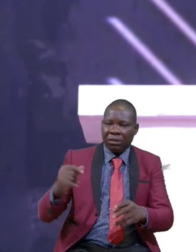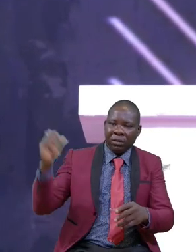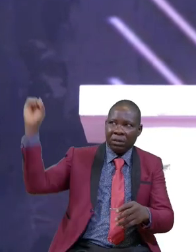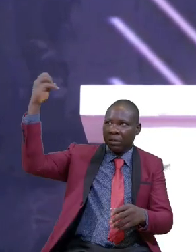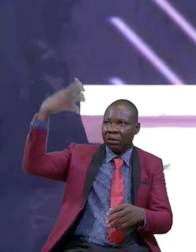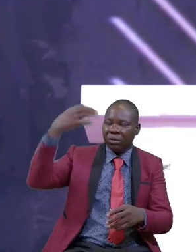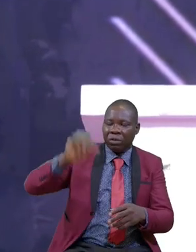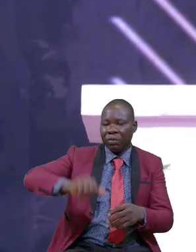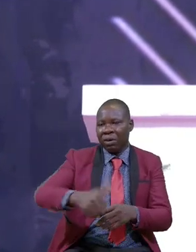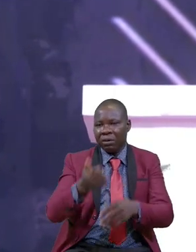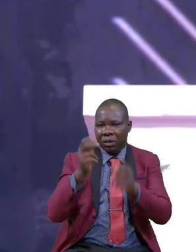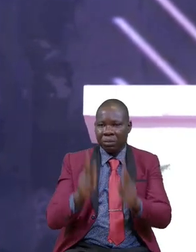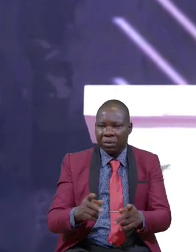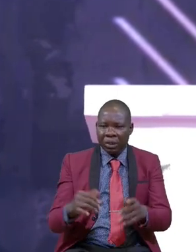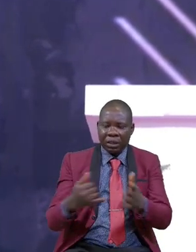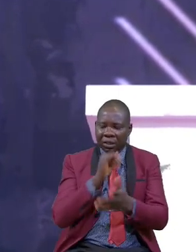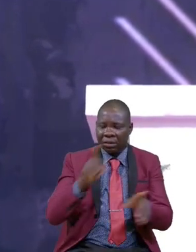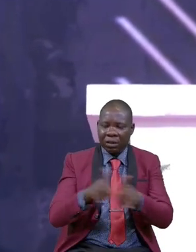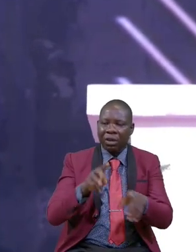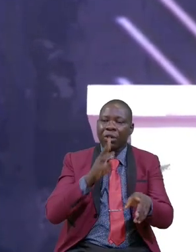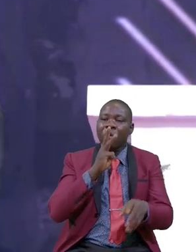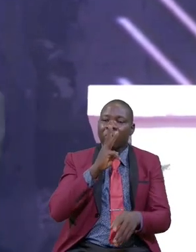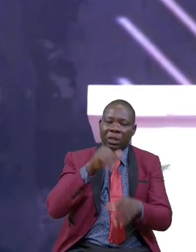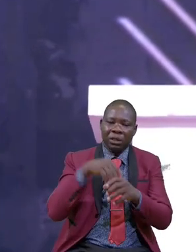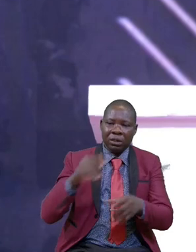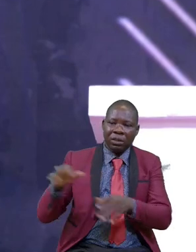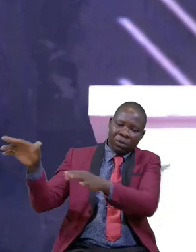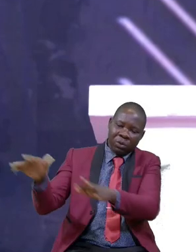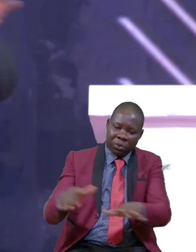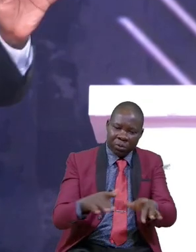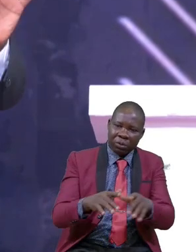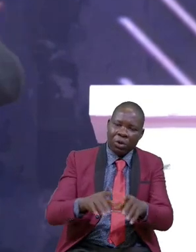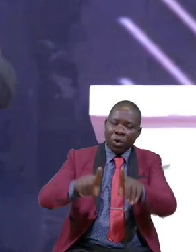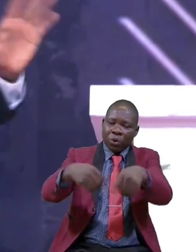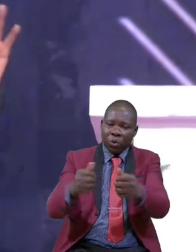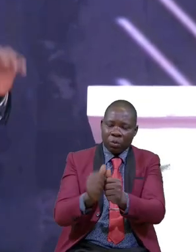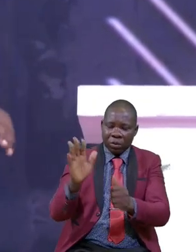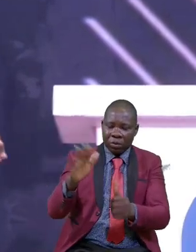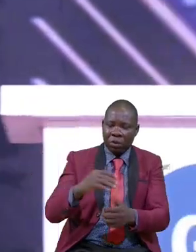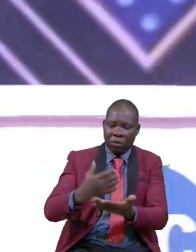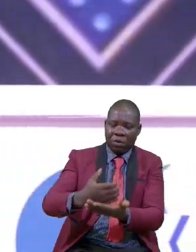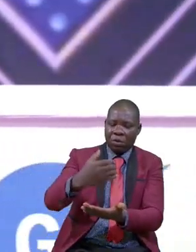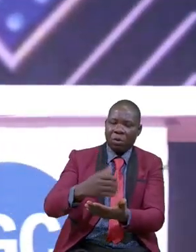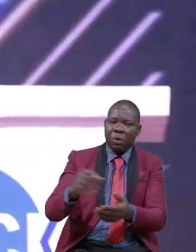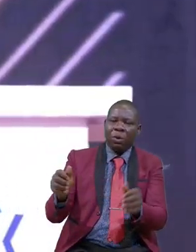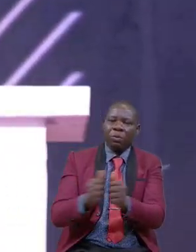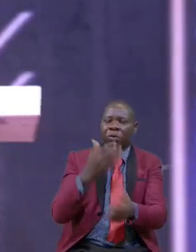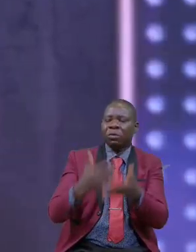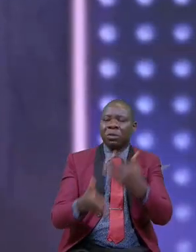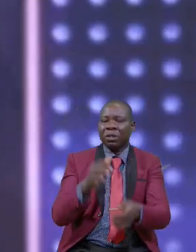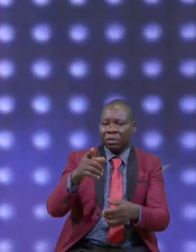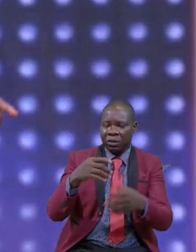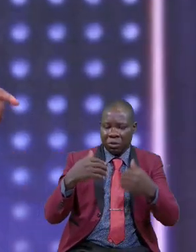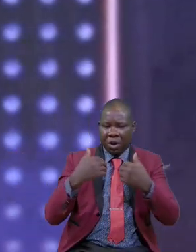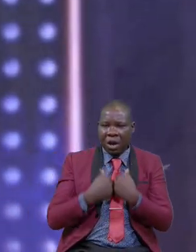l'océan. Allez avec votre seau, avec votre verre, allez avec votre tonneau, avec tout ce que vous avez, quelle que